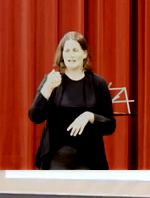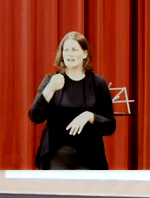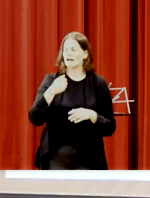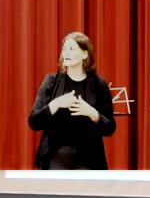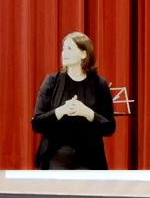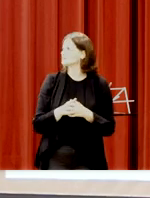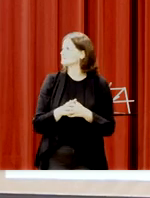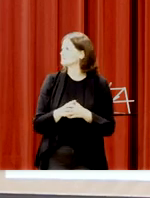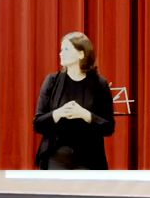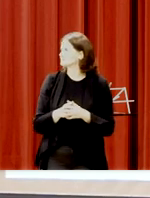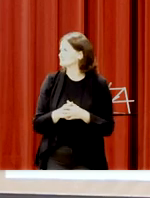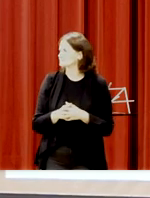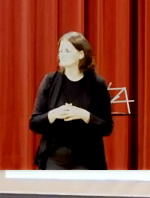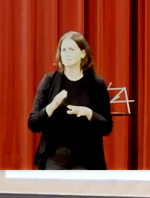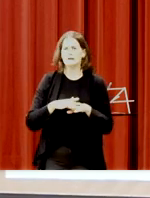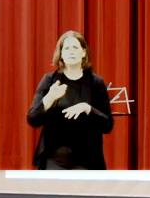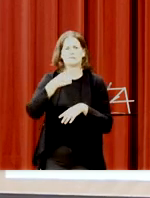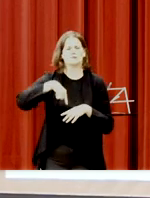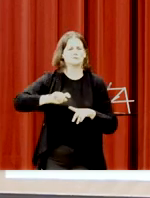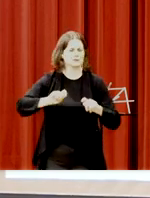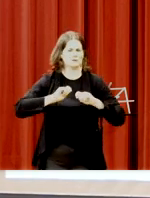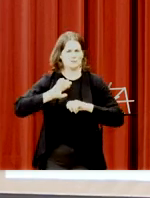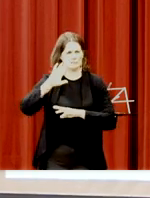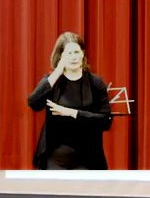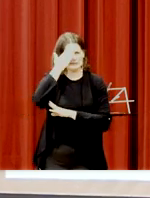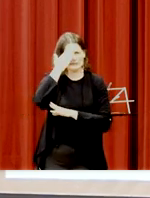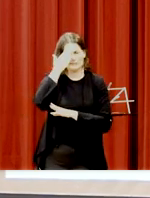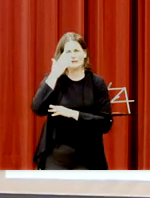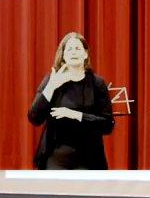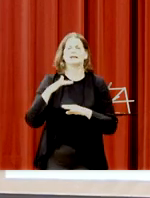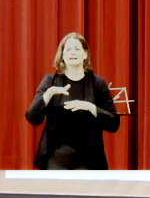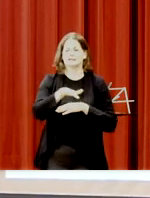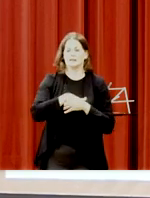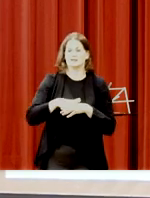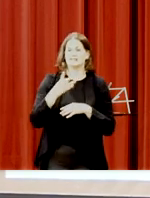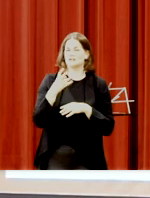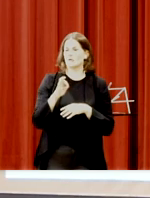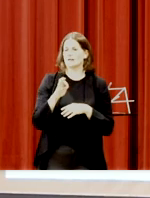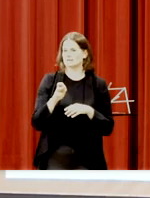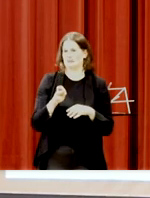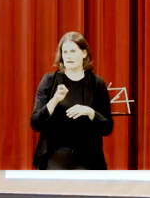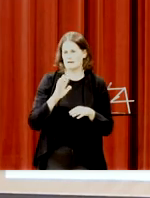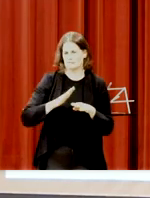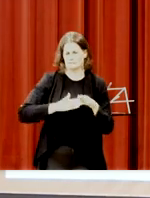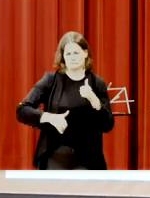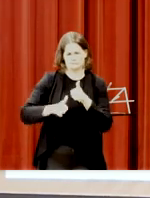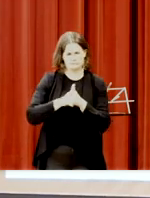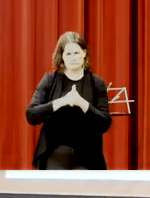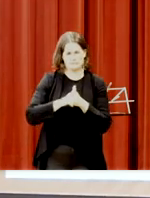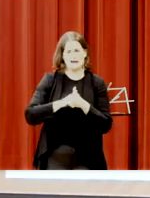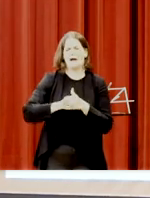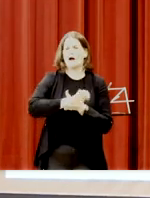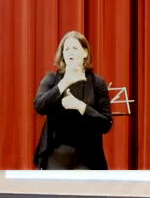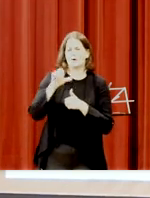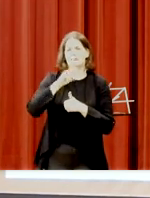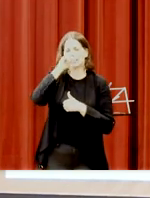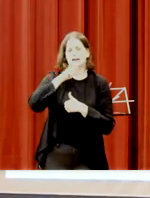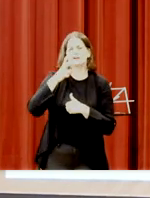l'horitzó 2030, i per assolir aquesta fita és fonamental que el nostre sistema universitari sigui, de fet,